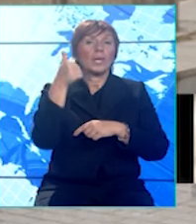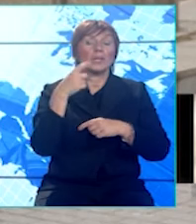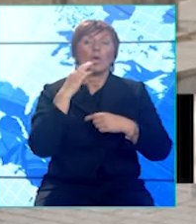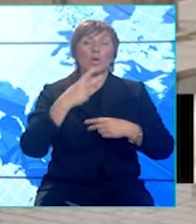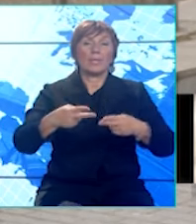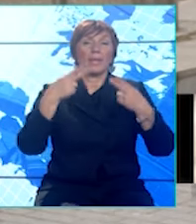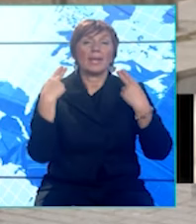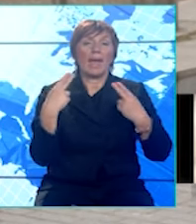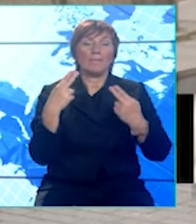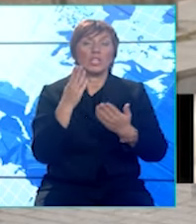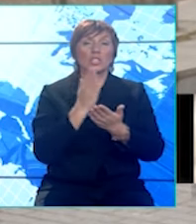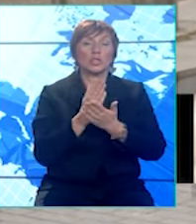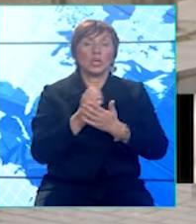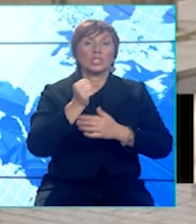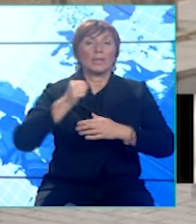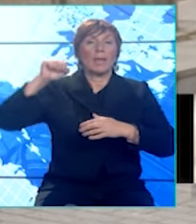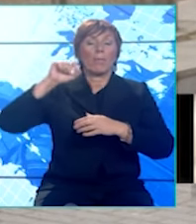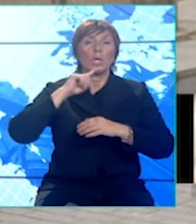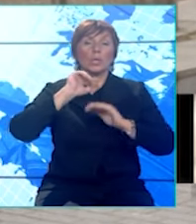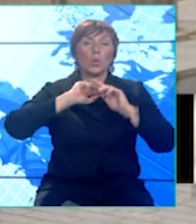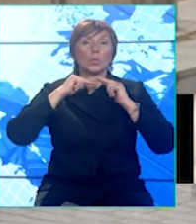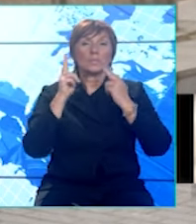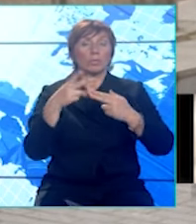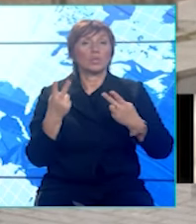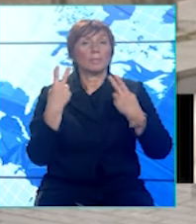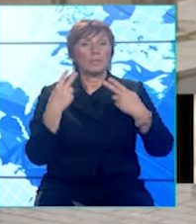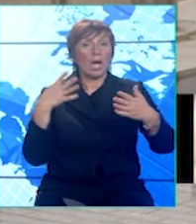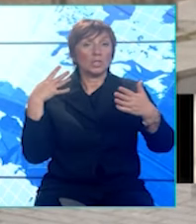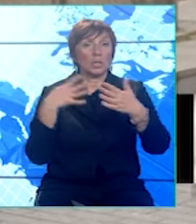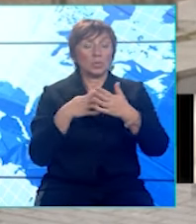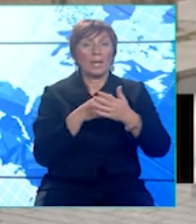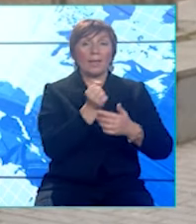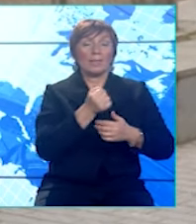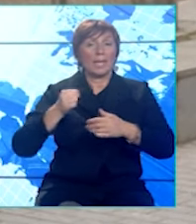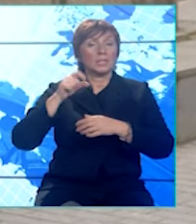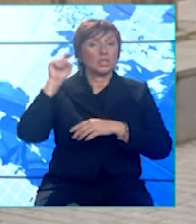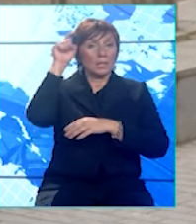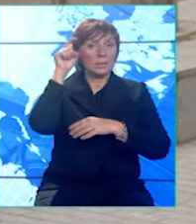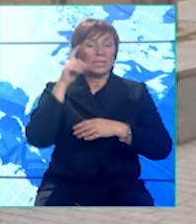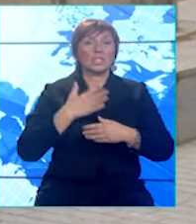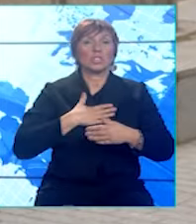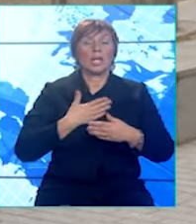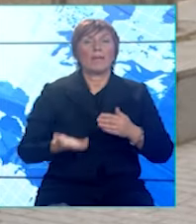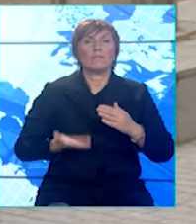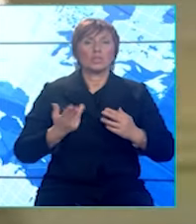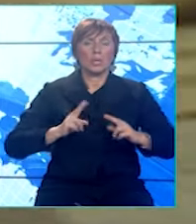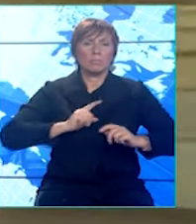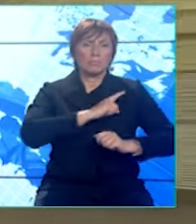najvećih događaja demokratije na svijetu i može imati veliki utjecaj s obzirom na to da desničarske stranke teže da steknu više